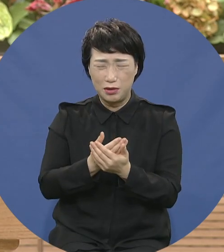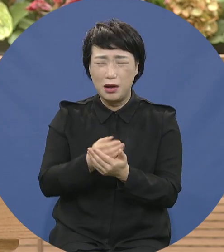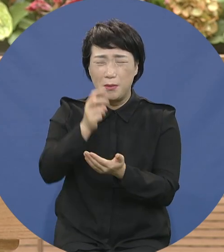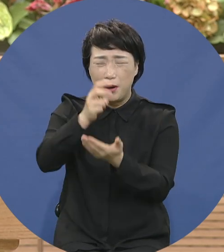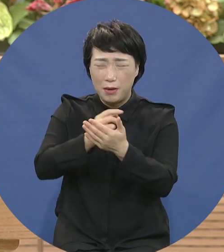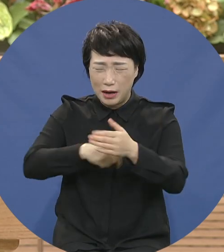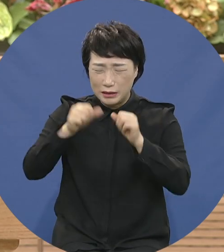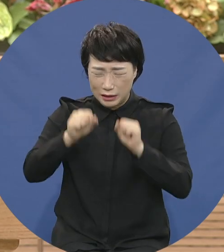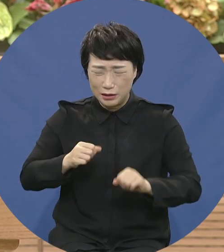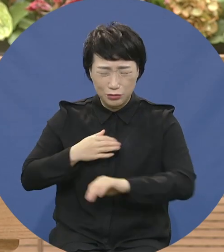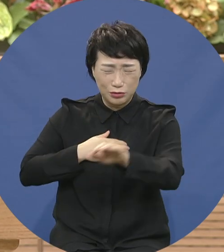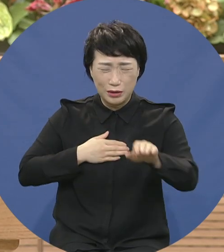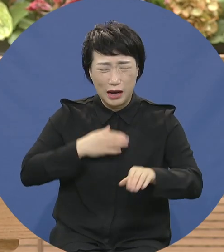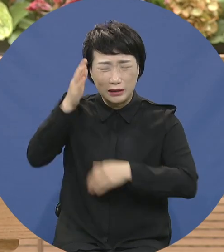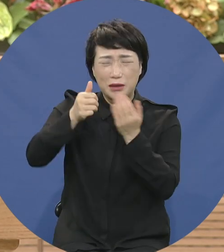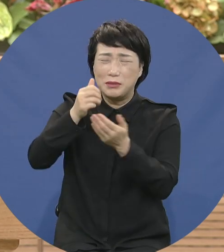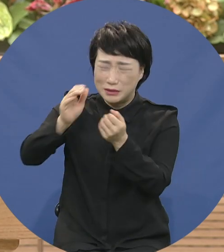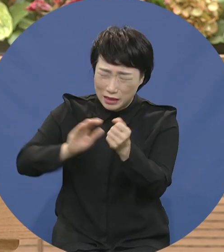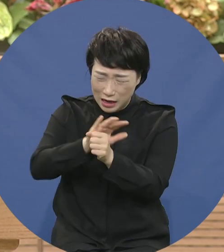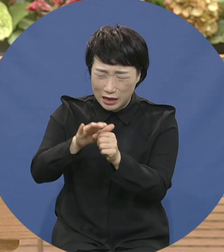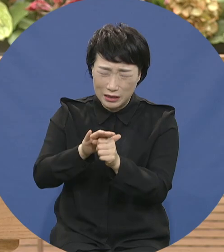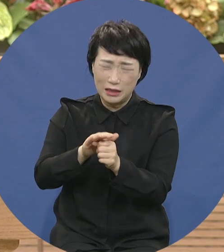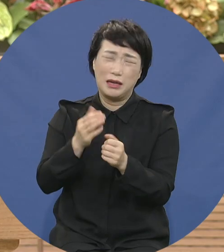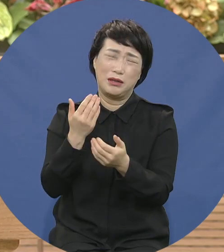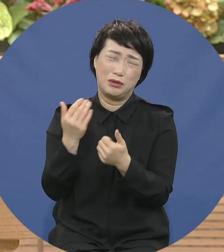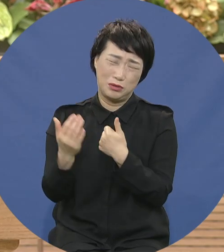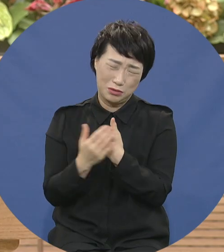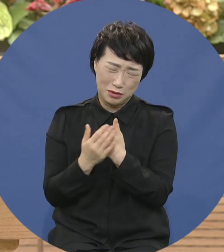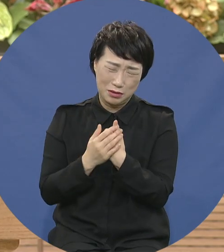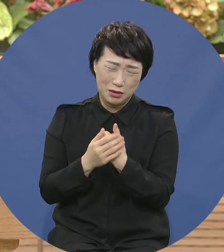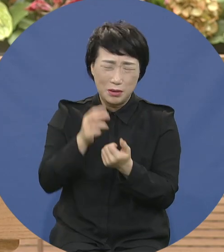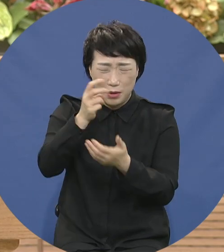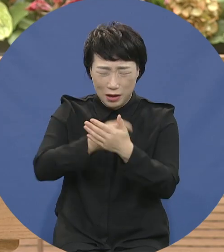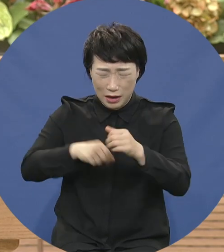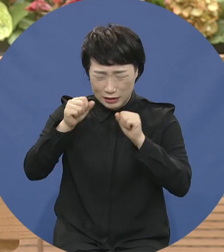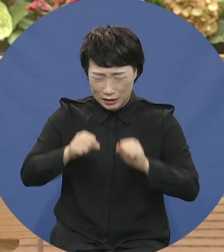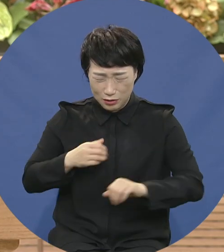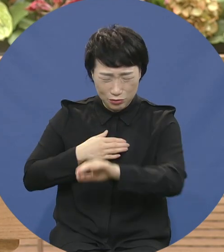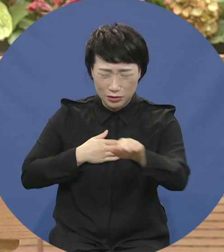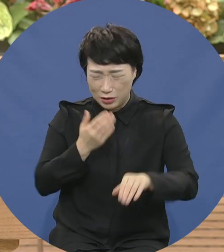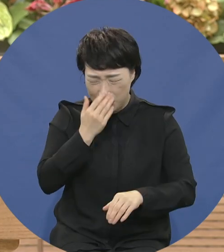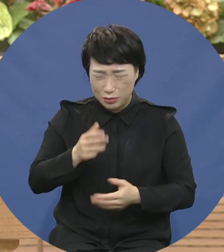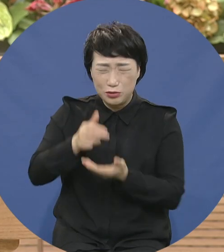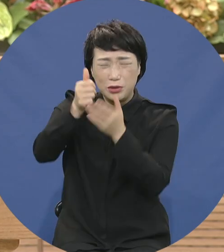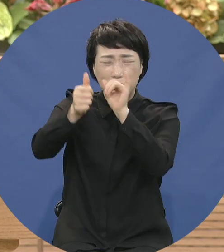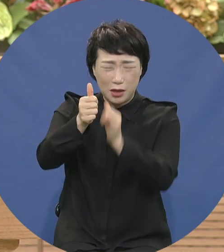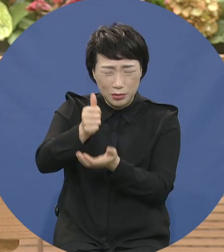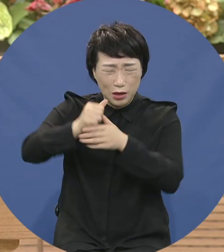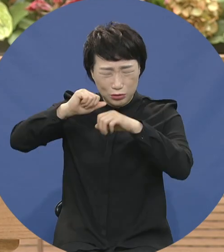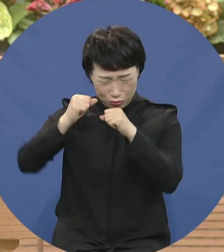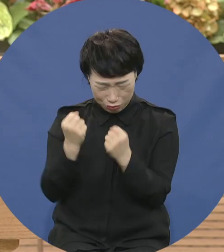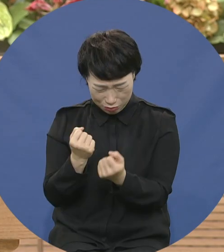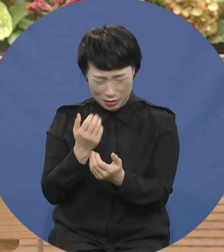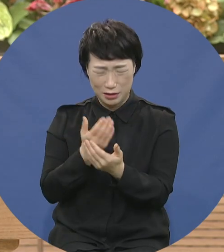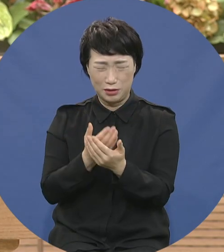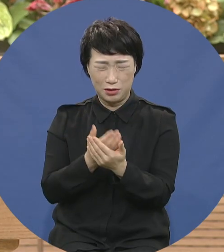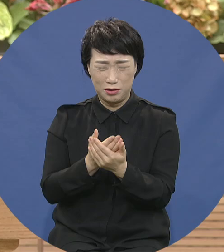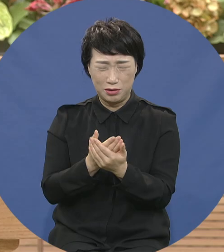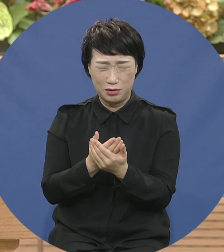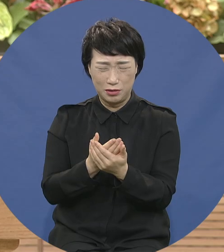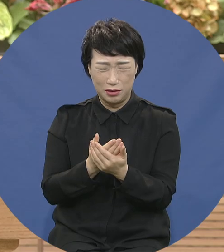법 아래 있는 자는 하나님을 사랑하게 도와주시옵시고 이 법 아래 있는 자는 겸손하게 주를 섬기되 복종하게